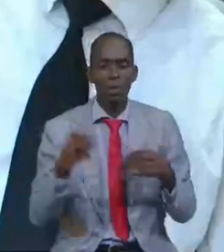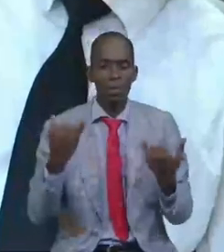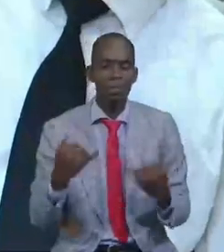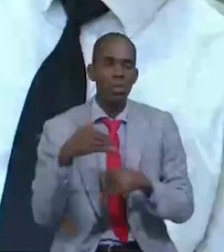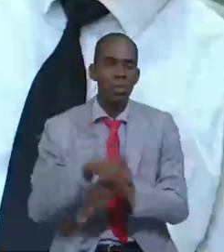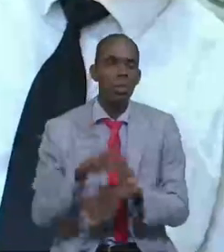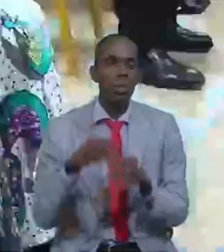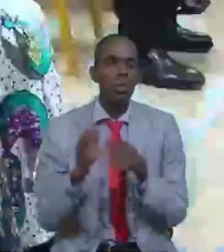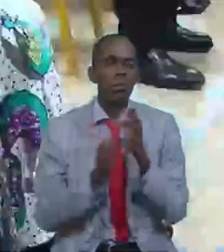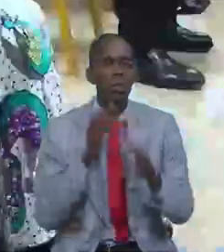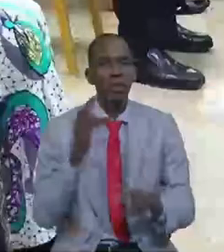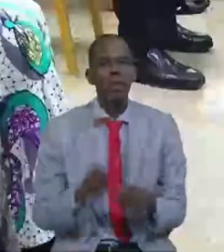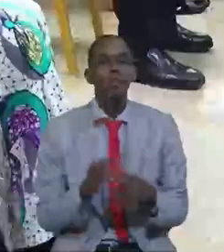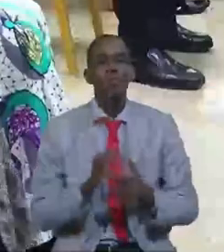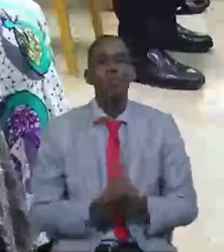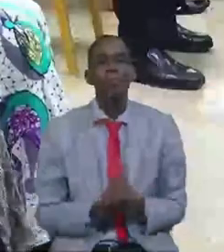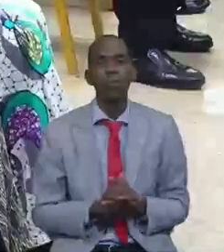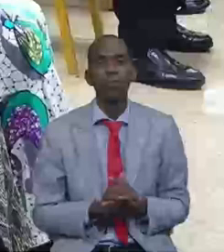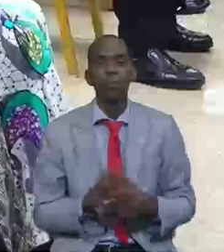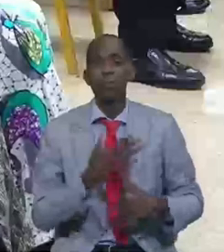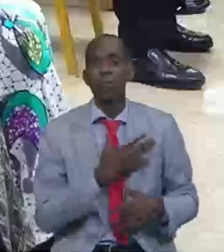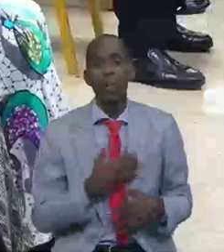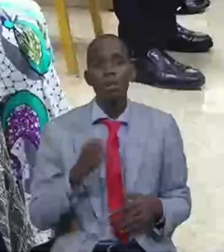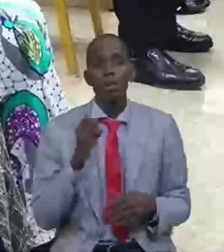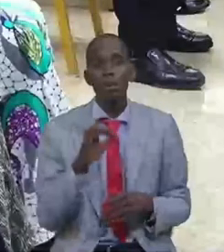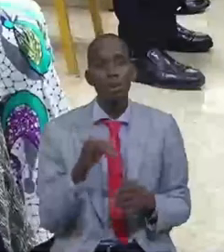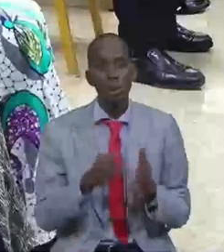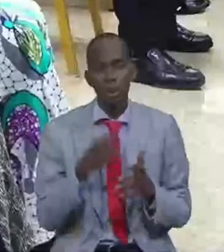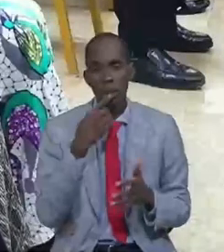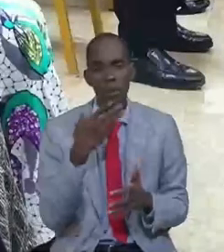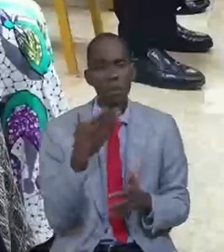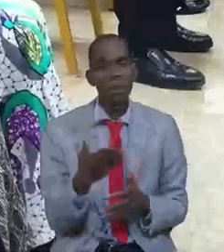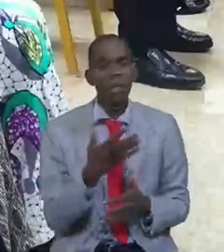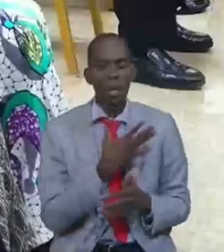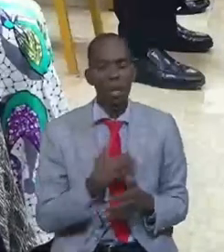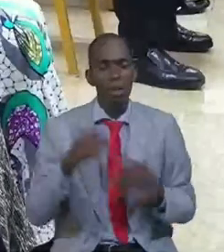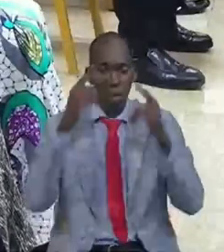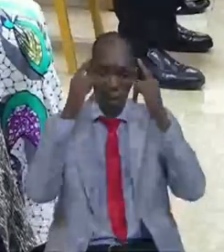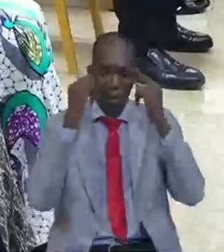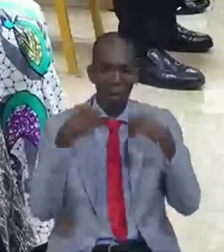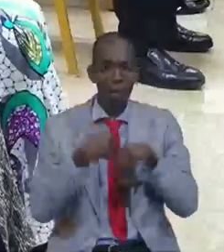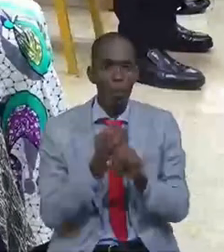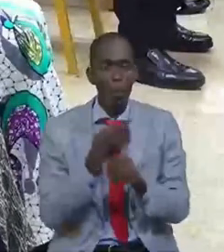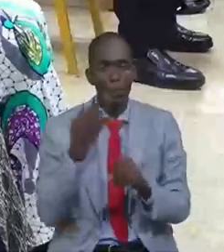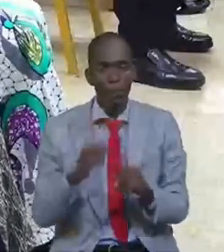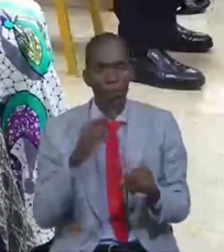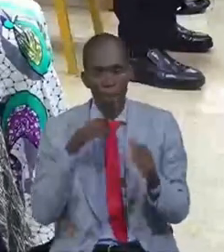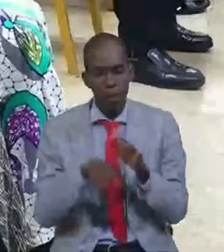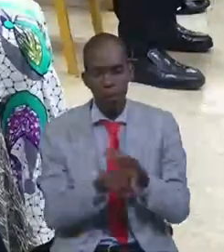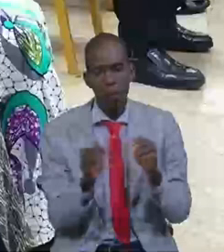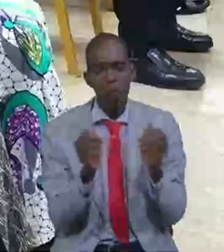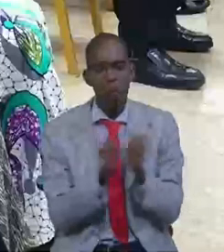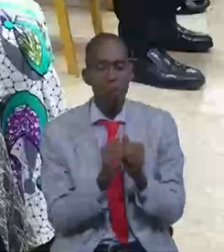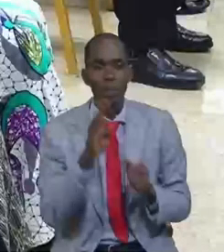Jésus. Alors il dit, Moïse fit un serpent d'airain et le plaça sur une perche.